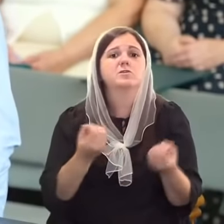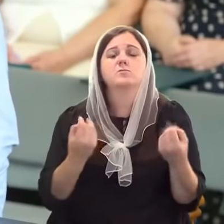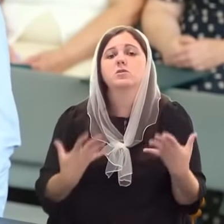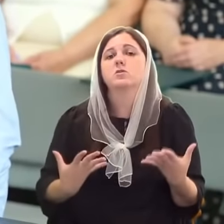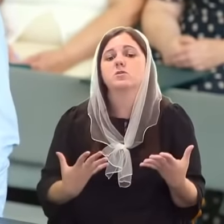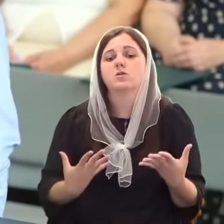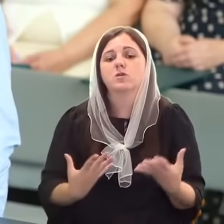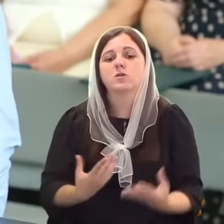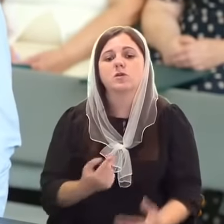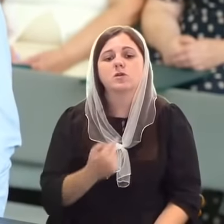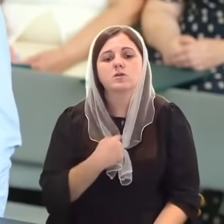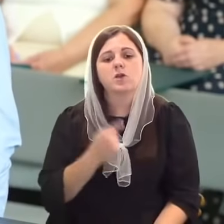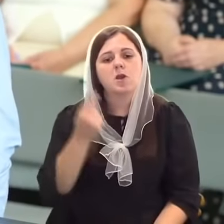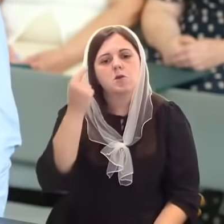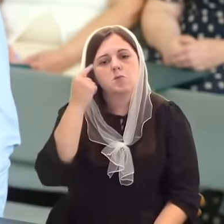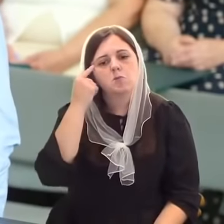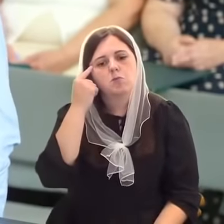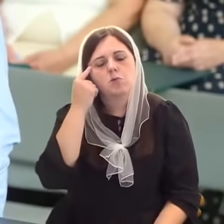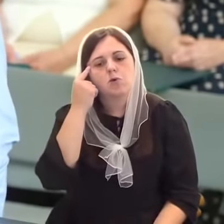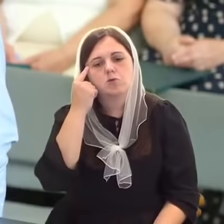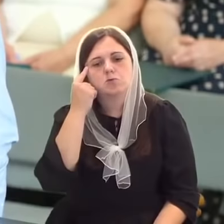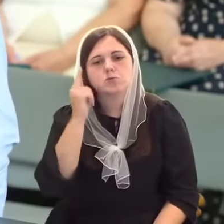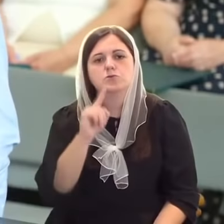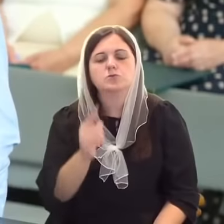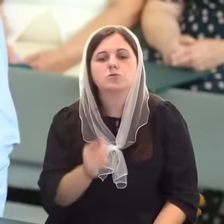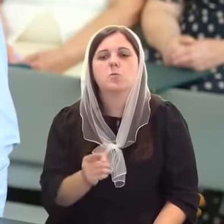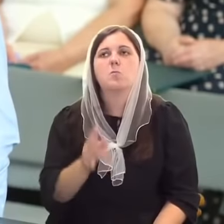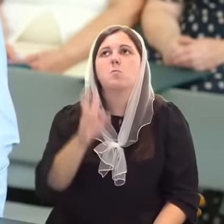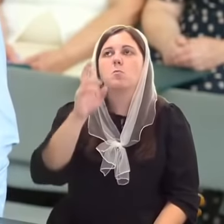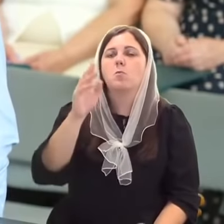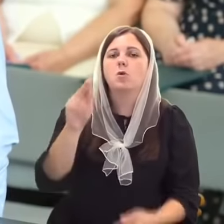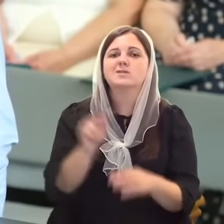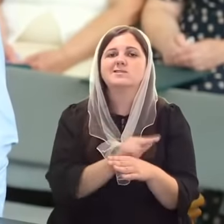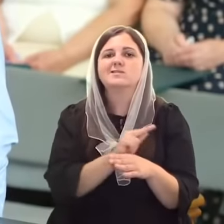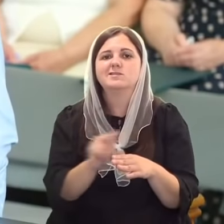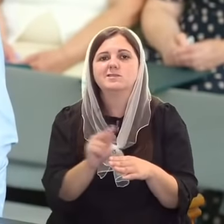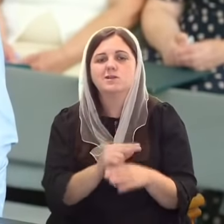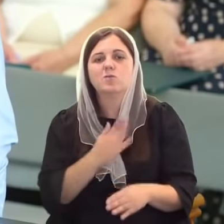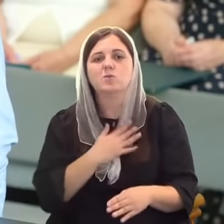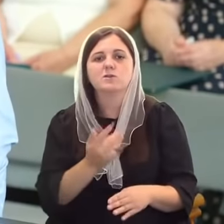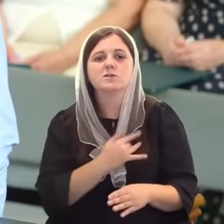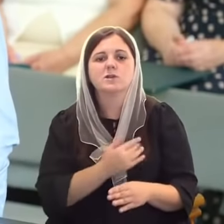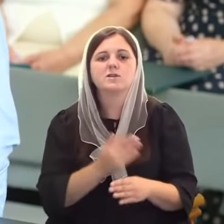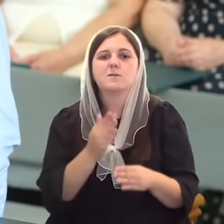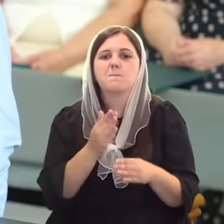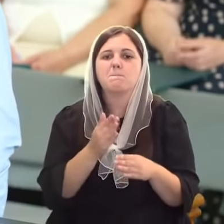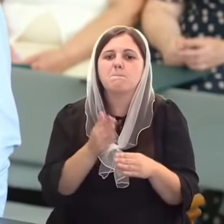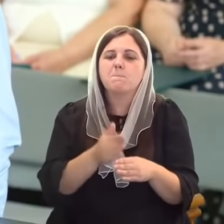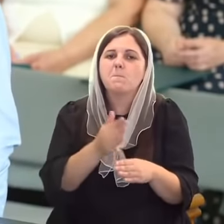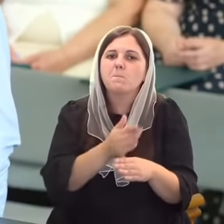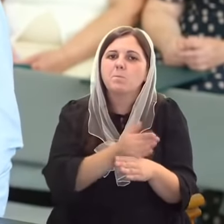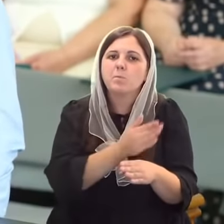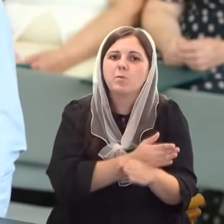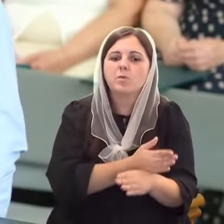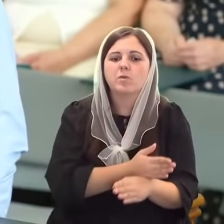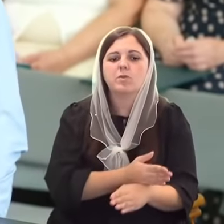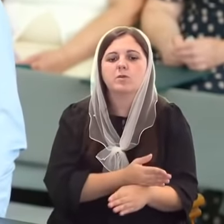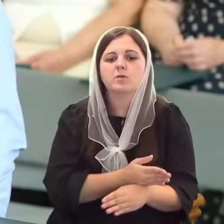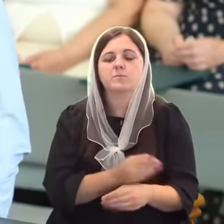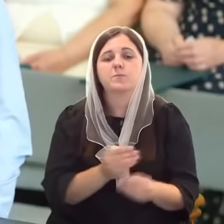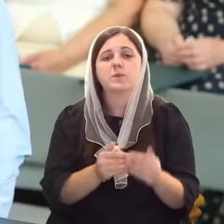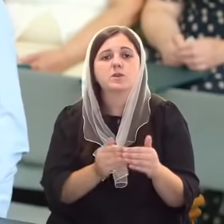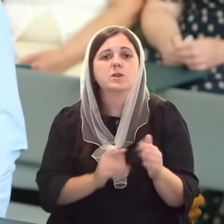Но я помню, что постепенно Бог исцелял мое сердце. И в 16 лет я начал